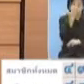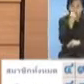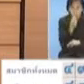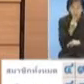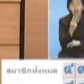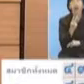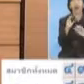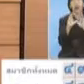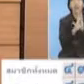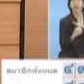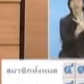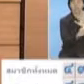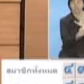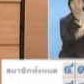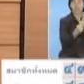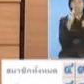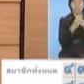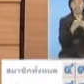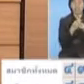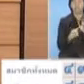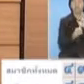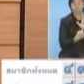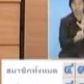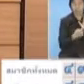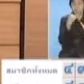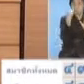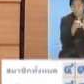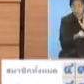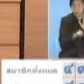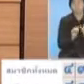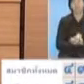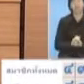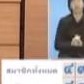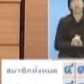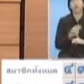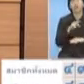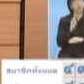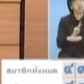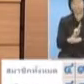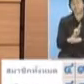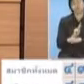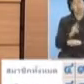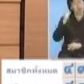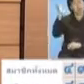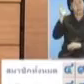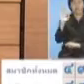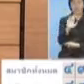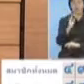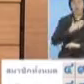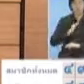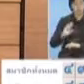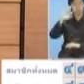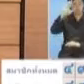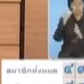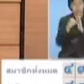ที่ท่านนำขึ้นมาโชว์ชื่อที่ท่านพูดถึงเนี่ยเป็นผู้ผิดนะครับอันนี้ท่านประธานปล่อยปละละเลยไม่ได้แล้วผมประท้วงท่านประธานใน